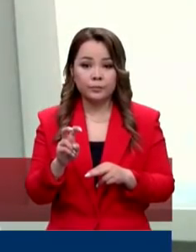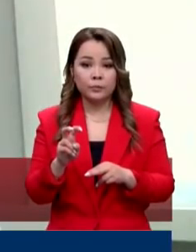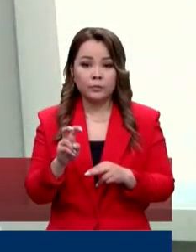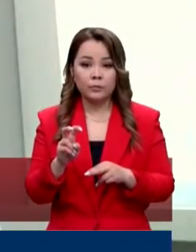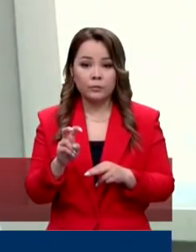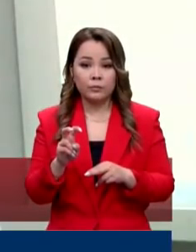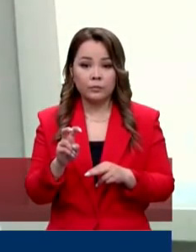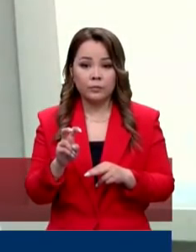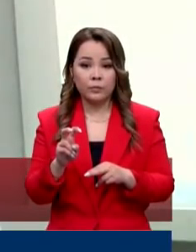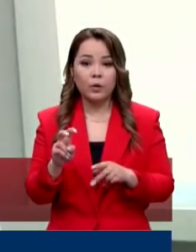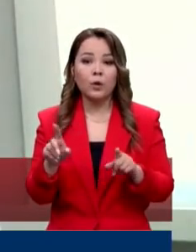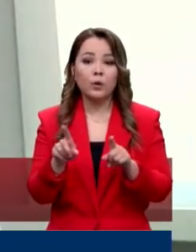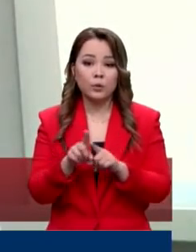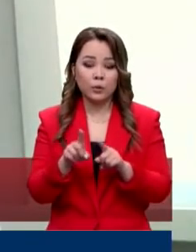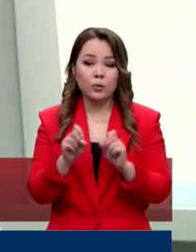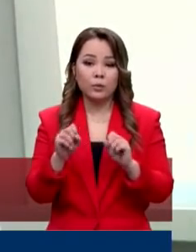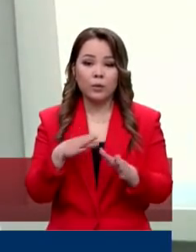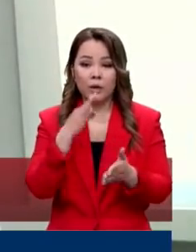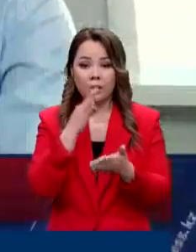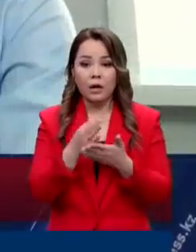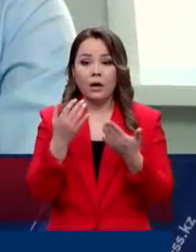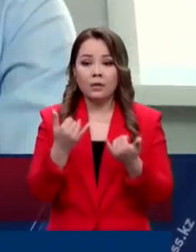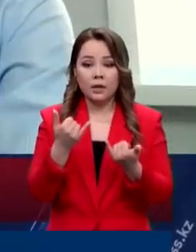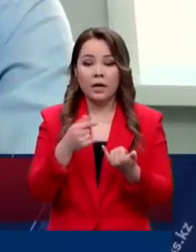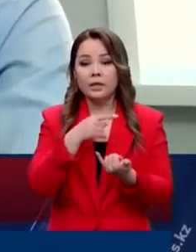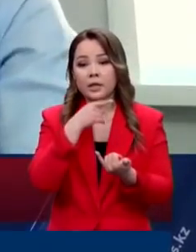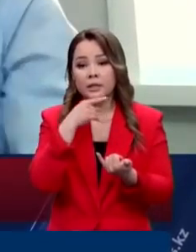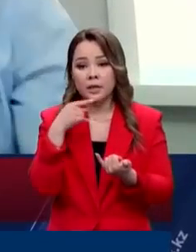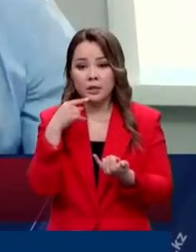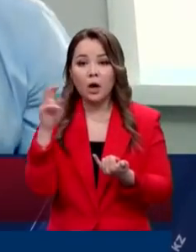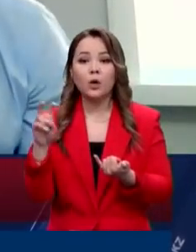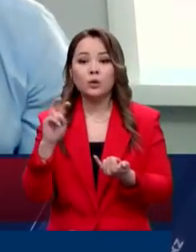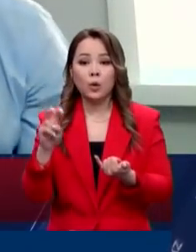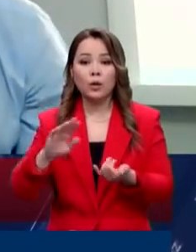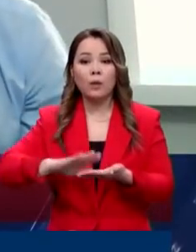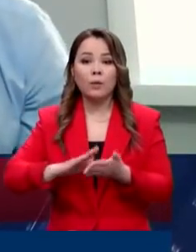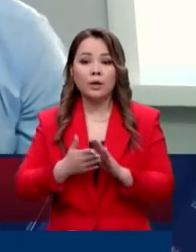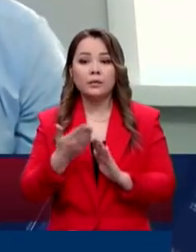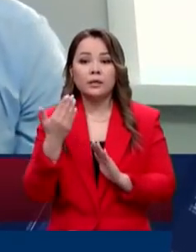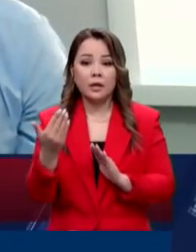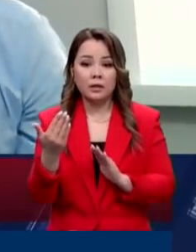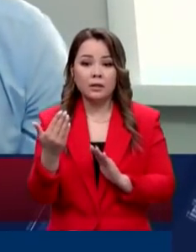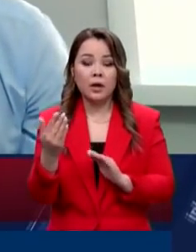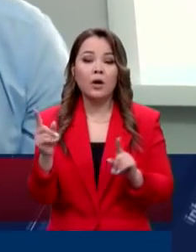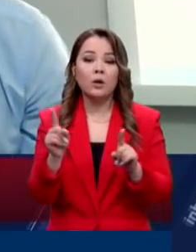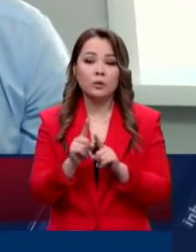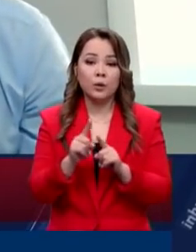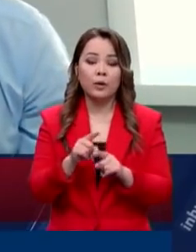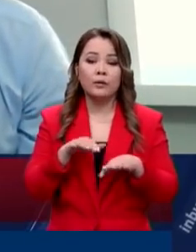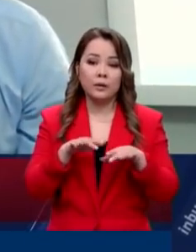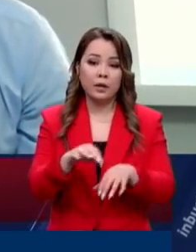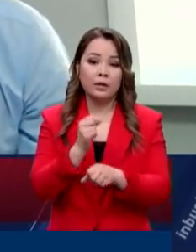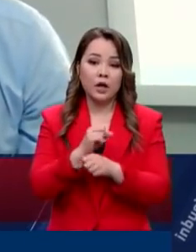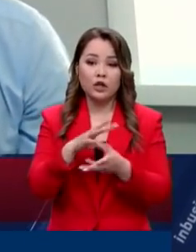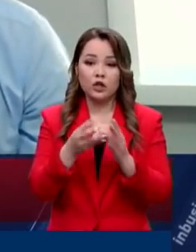өске сондай болады қазір. Демек, Ресейдің доллардың позициясын әлсірету аясындағы бұл әрекеттер